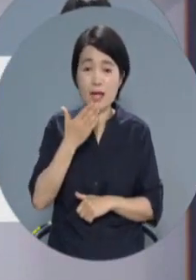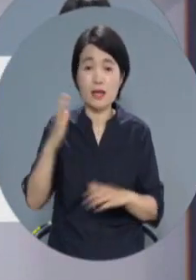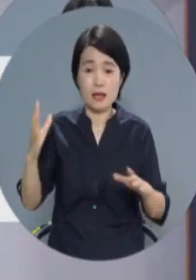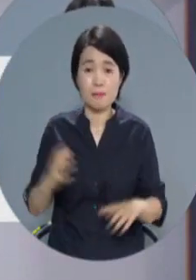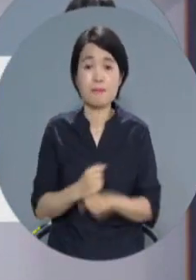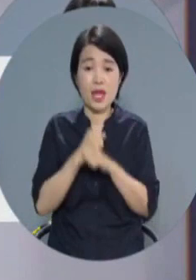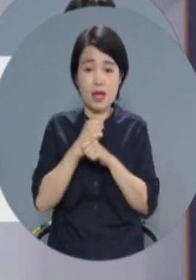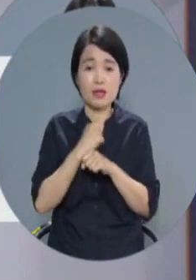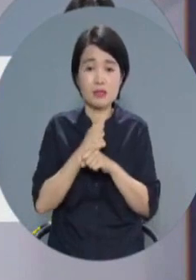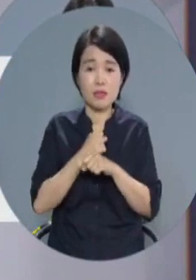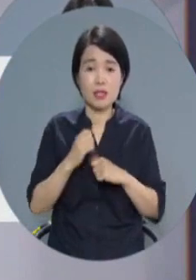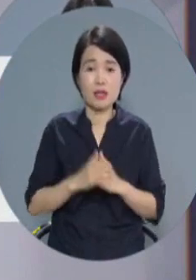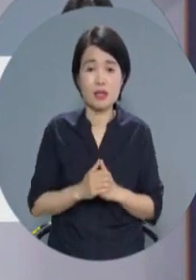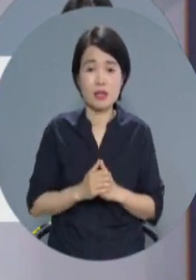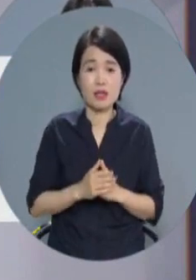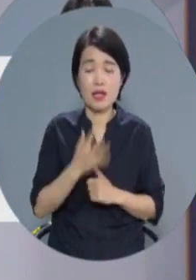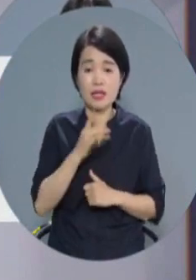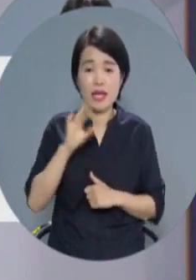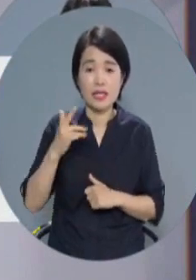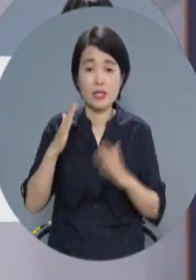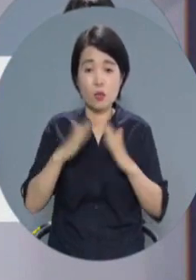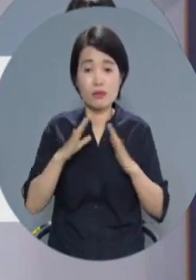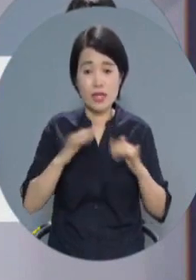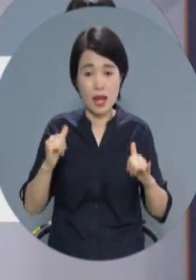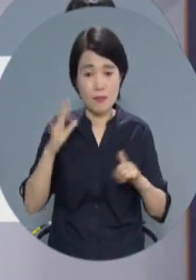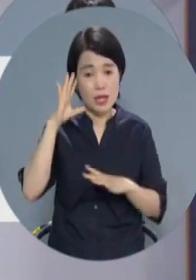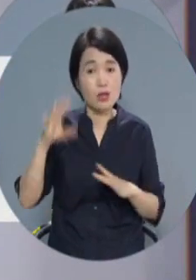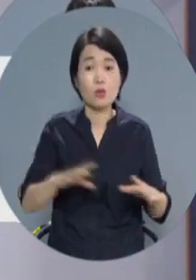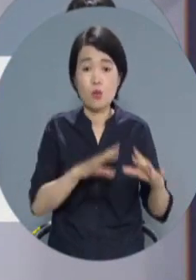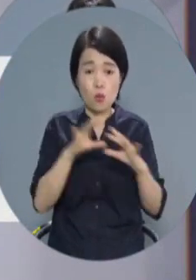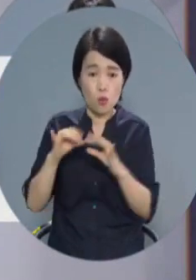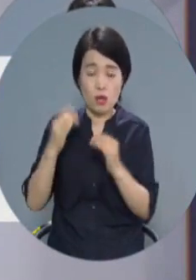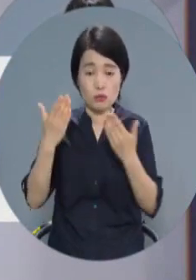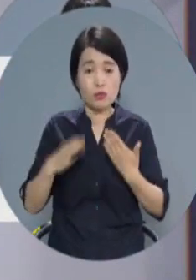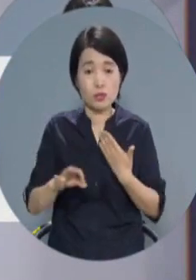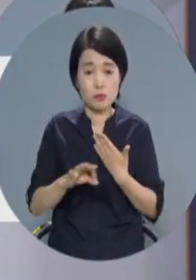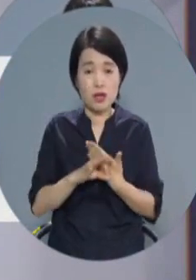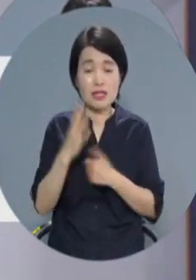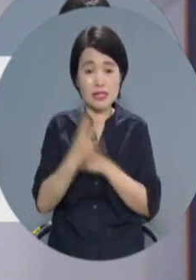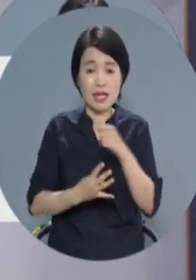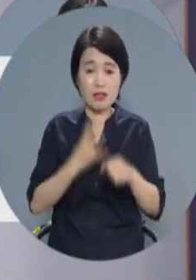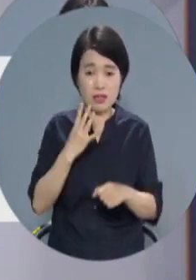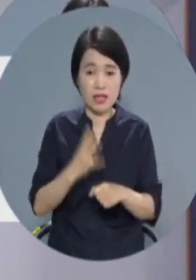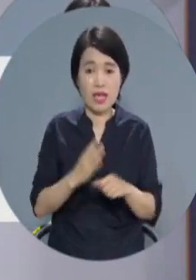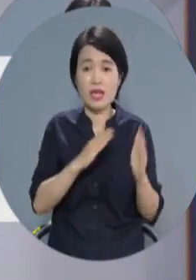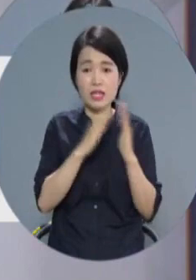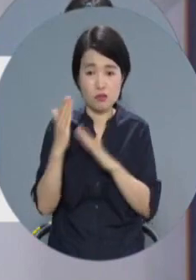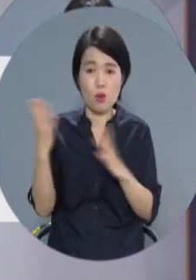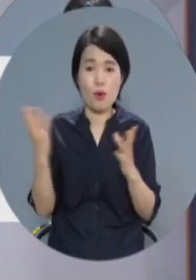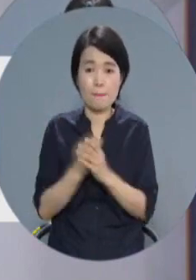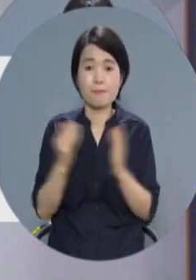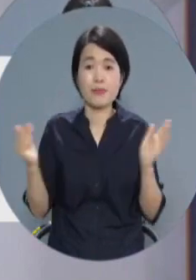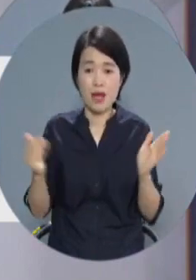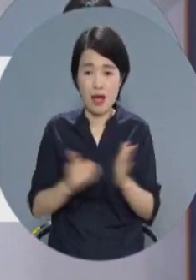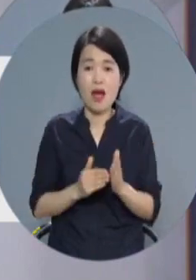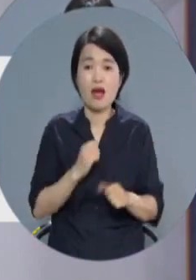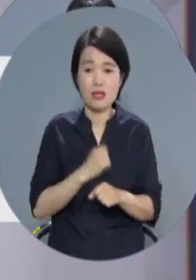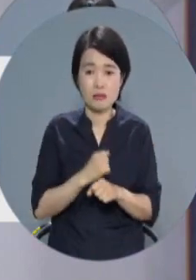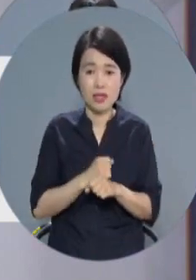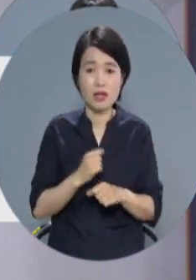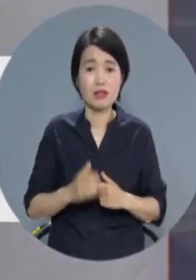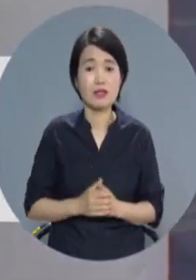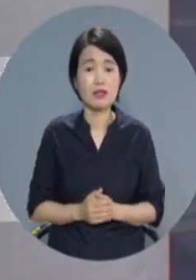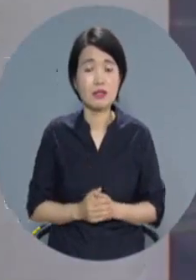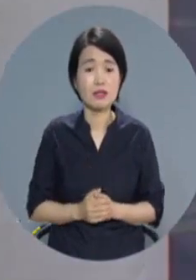하였습니다. 태인 동민들께서 동의해 주신다면 4년 내에 이주를 완료할 수 있도록